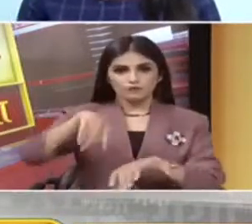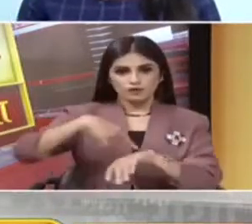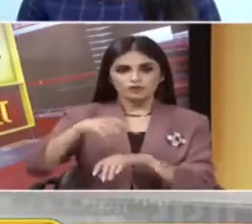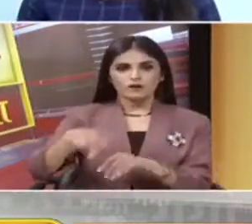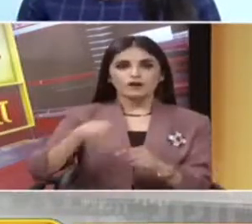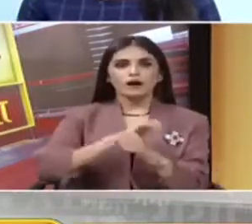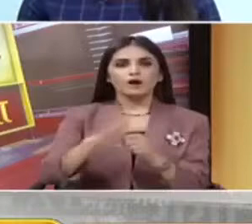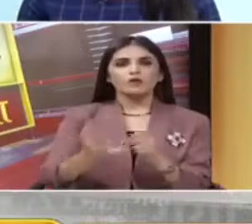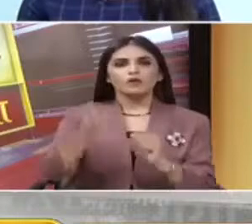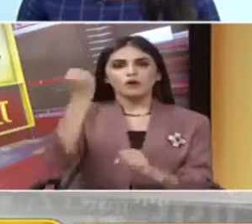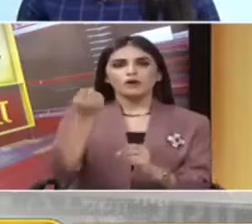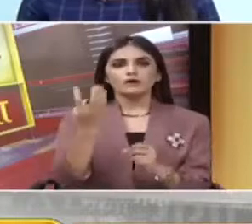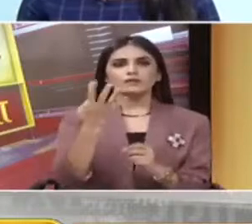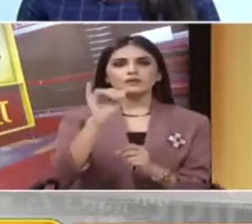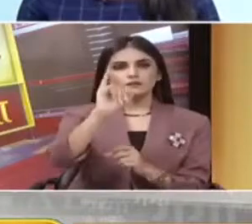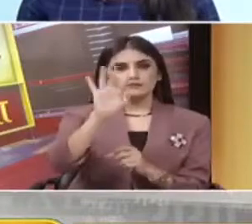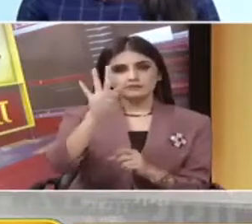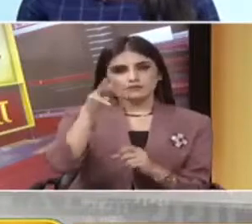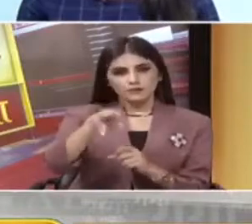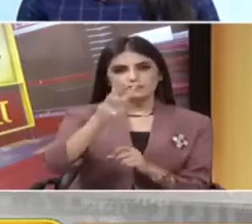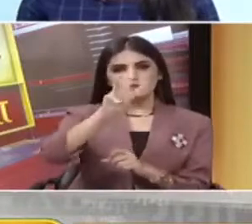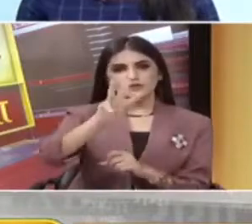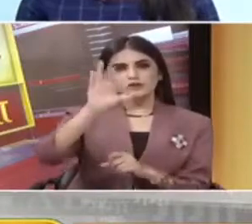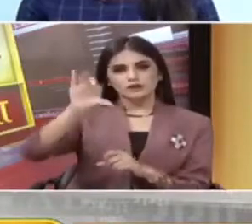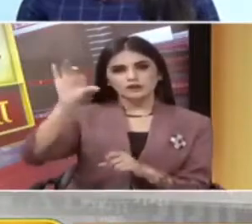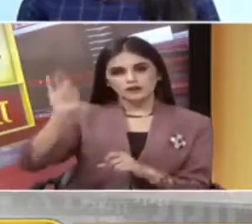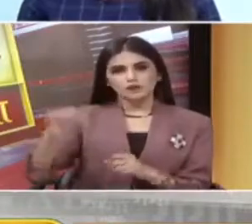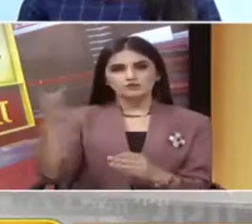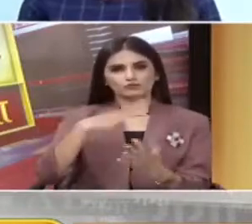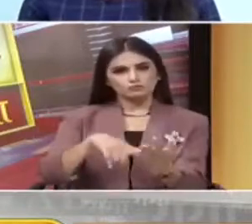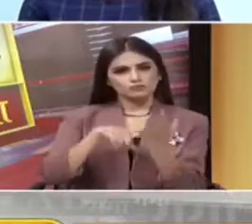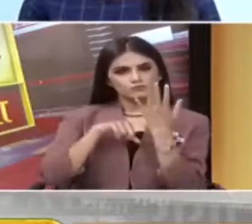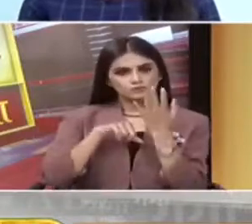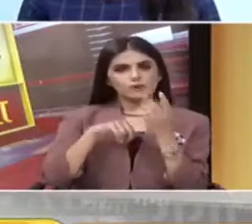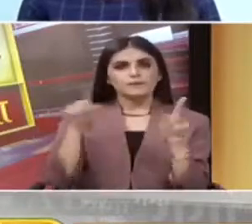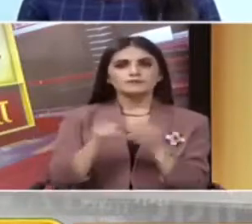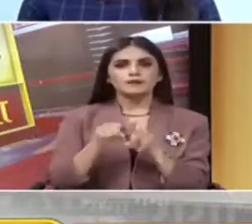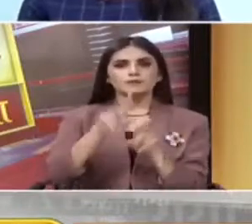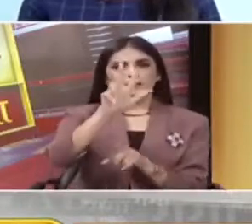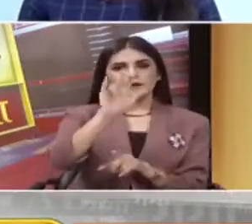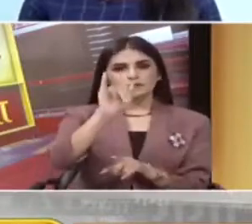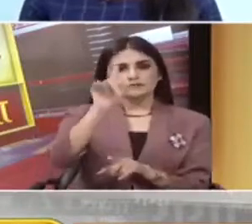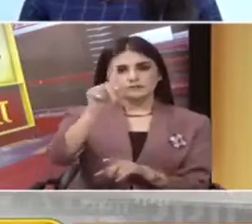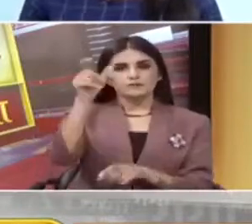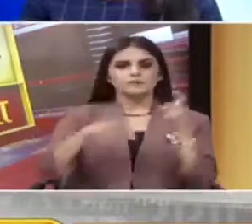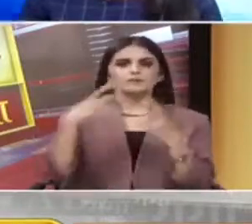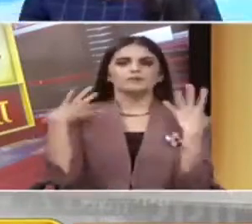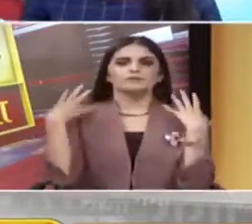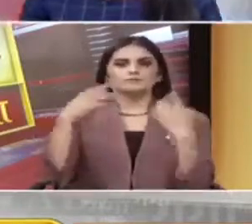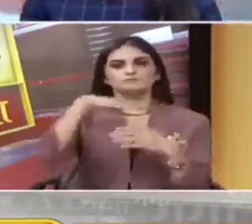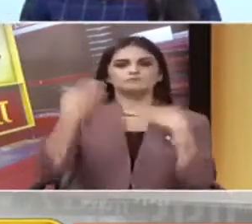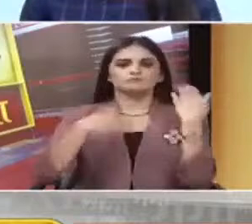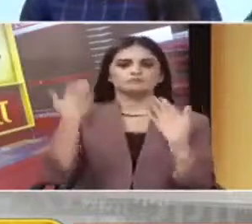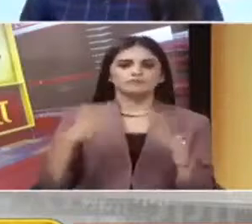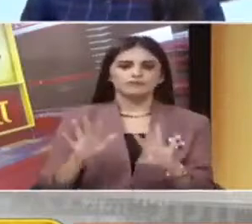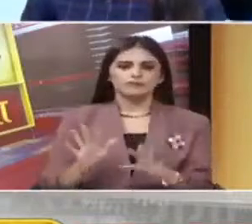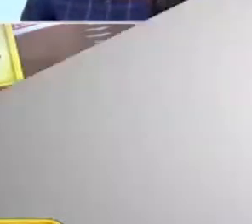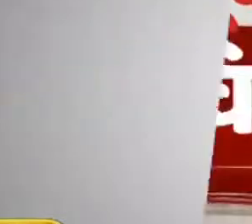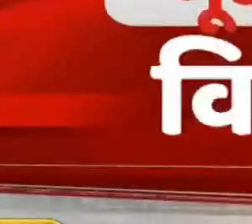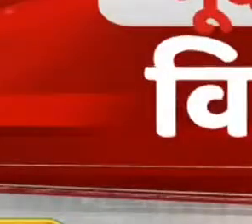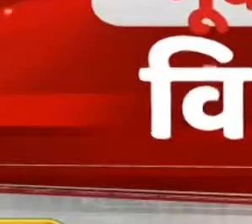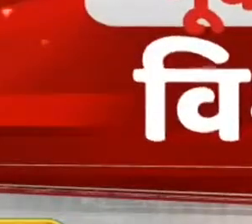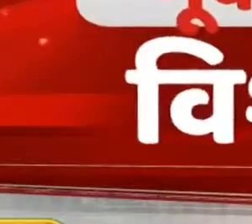घंटों में कोरोला वायरस के 64,000 399 नए मामले सामने आए और 861 की मौत हुई